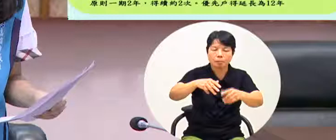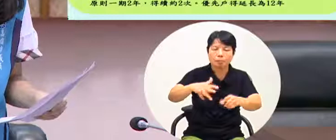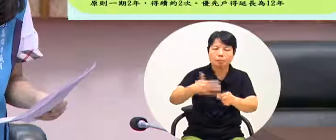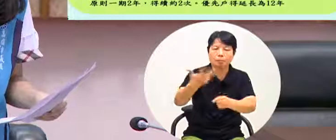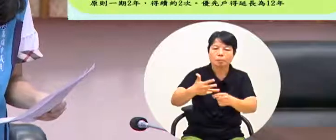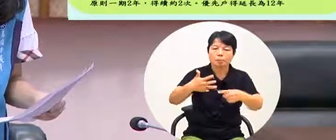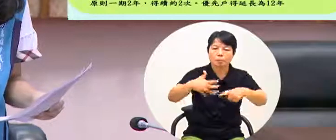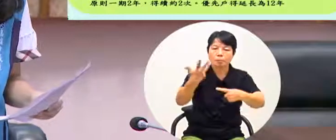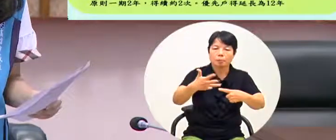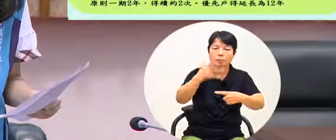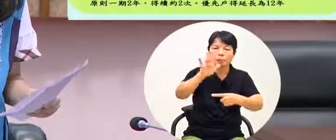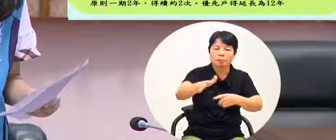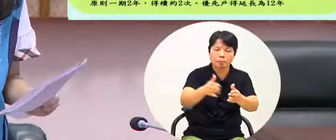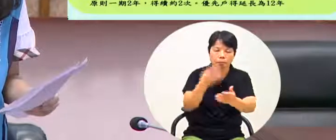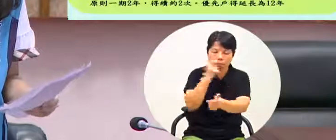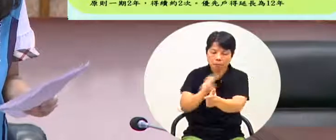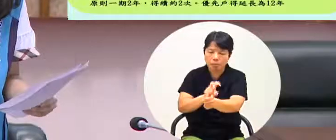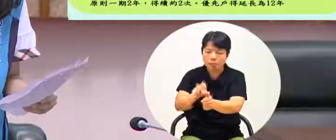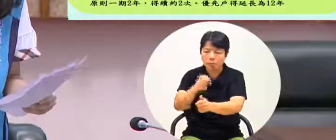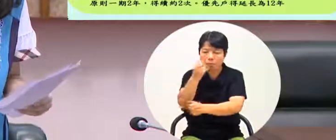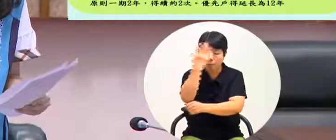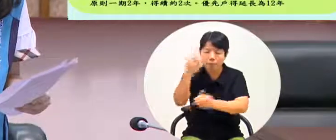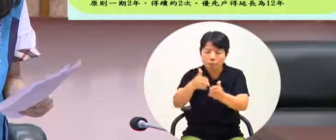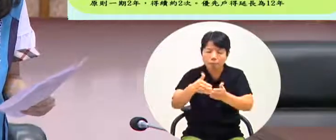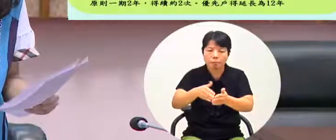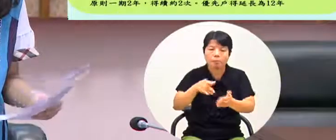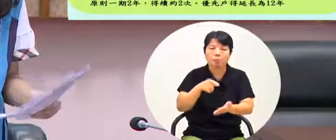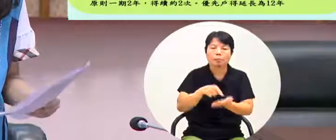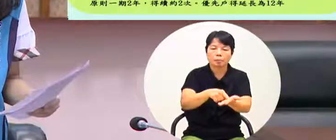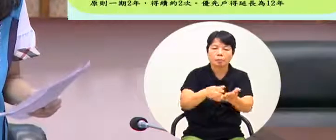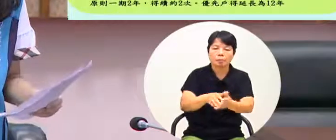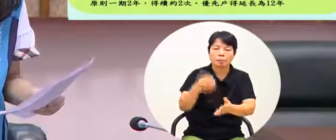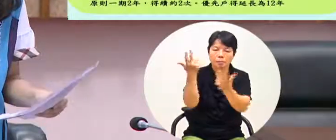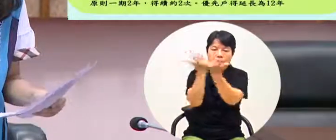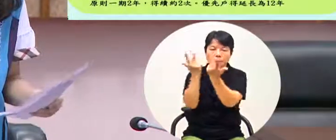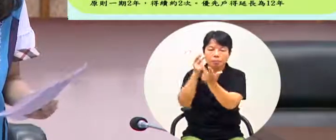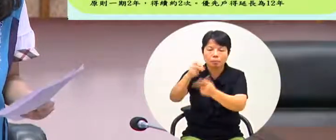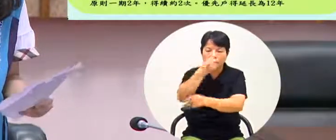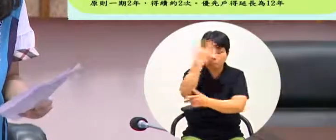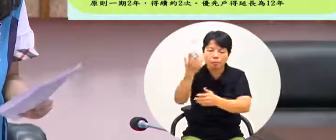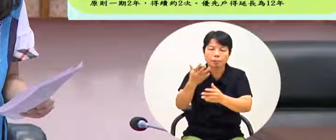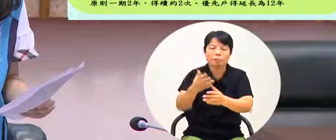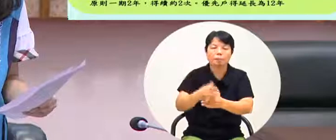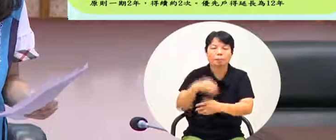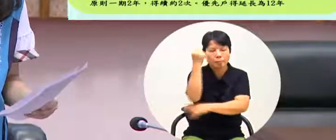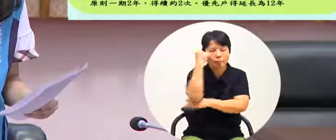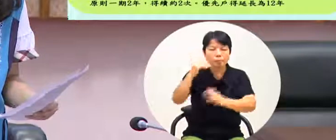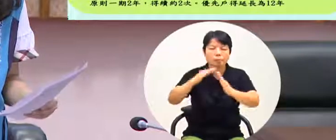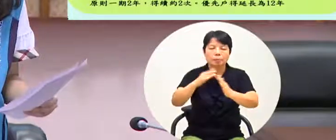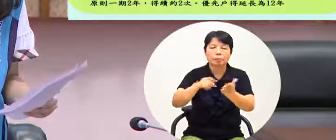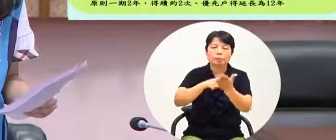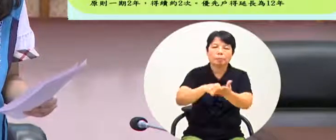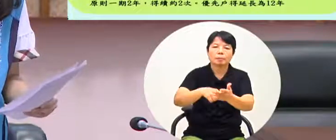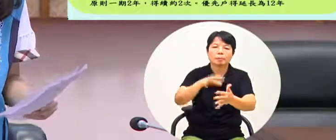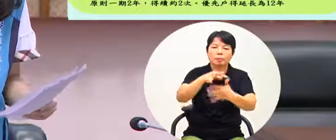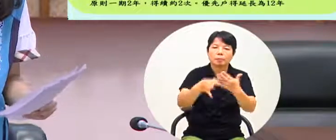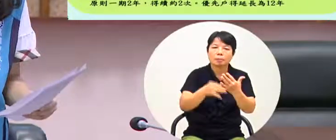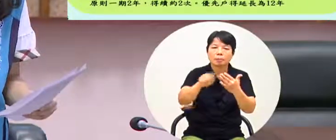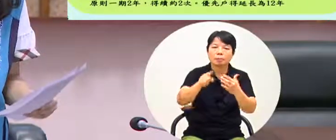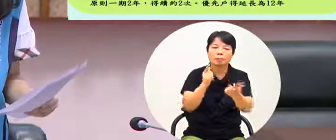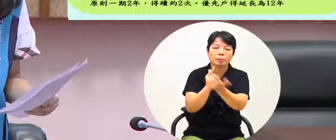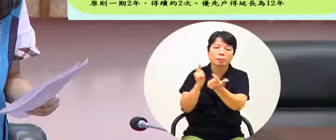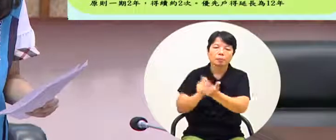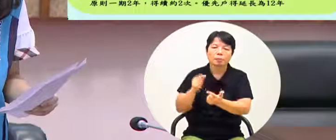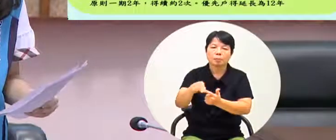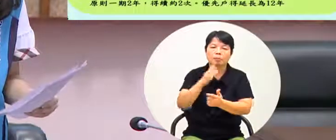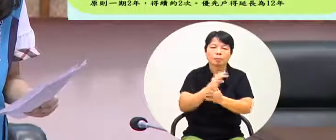那如果说新北市青年住宅申请的资格是什么？只要年满20岁，家庭所得没有超过